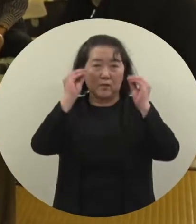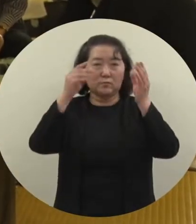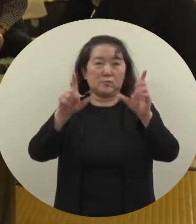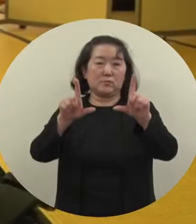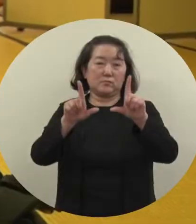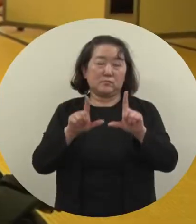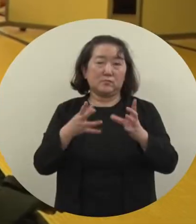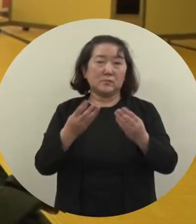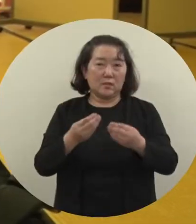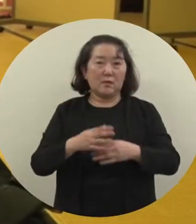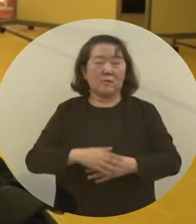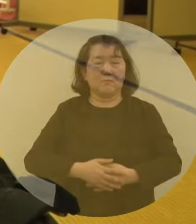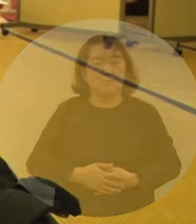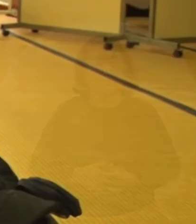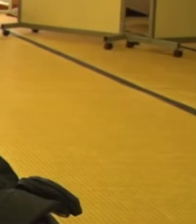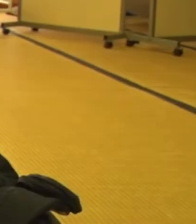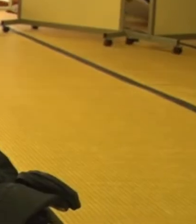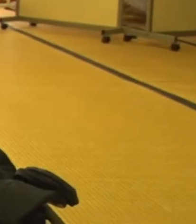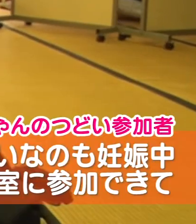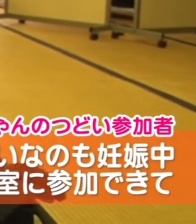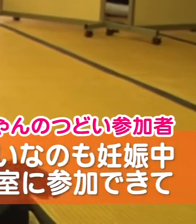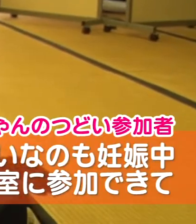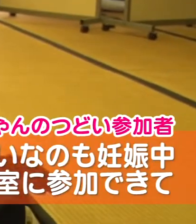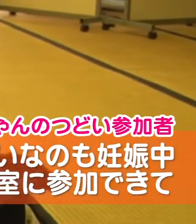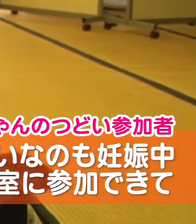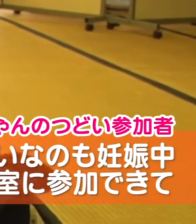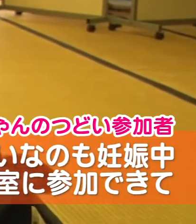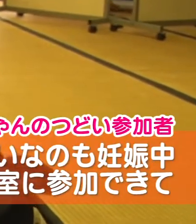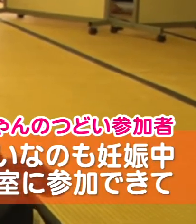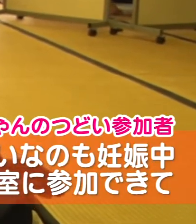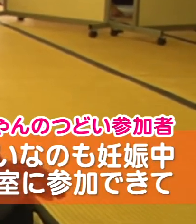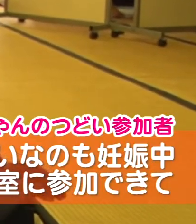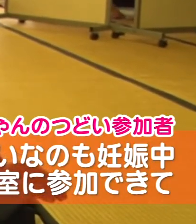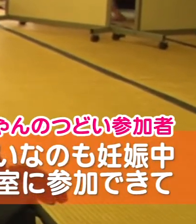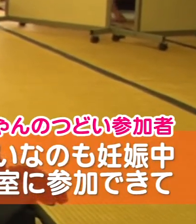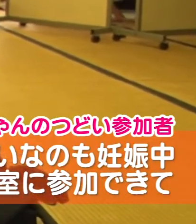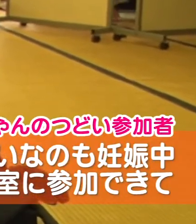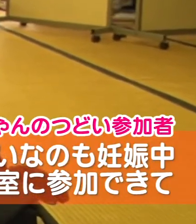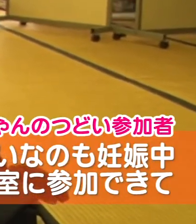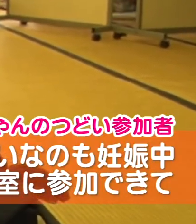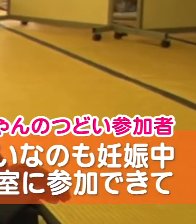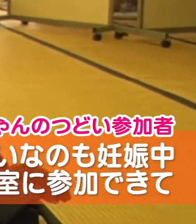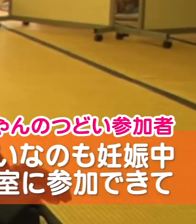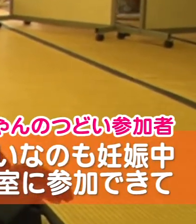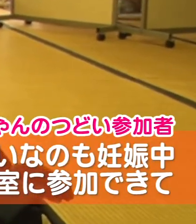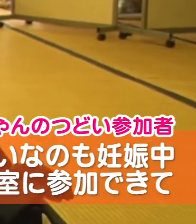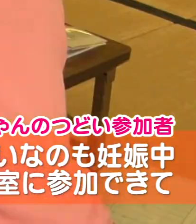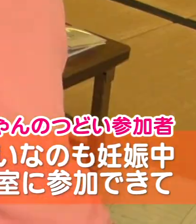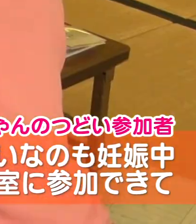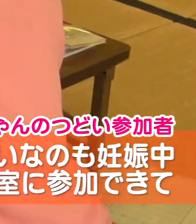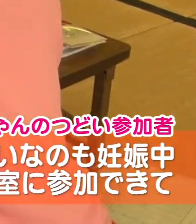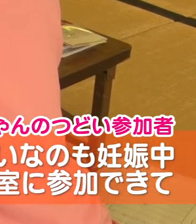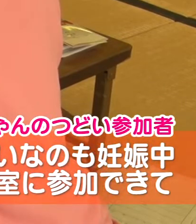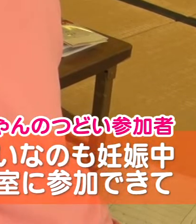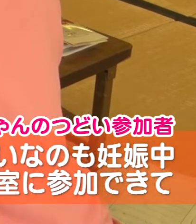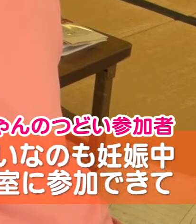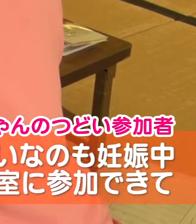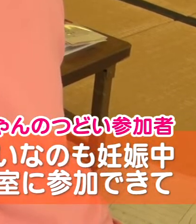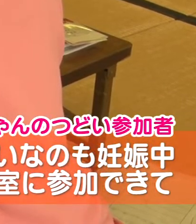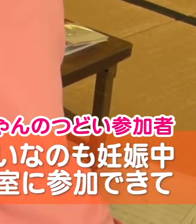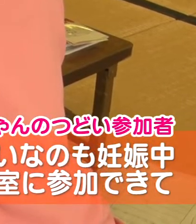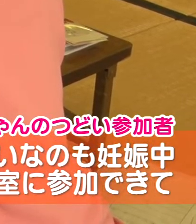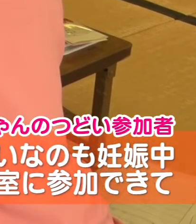。 コロナ禍だったんで、そのママ学級みたいなのも妊娠中からなくって、で今日初め